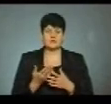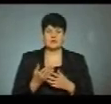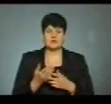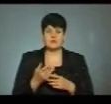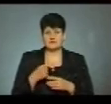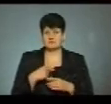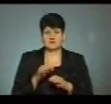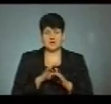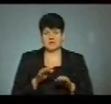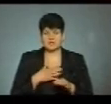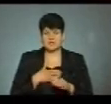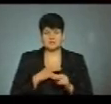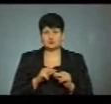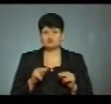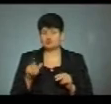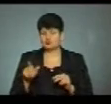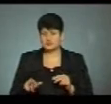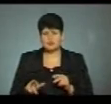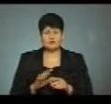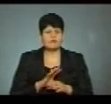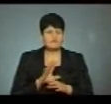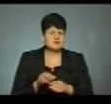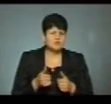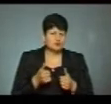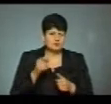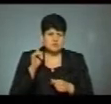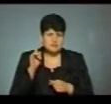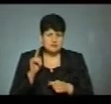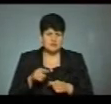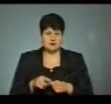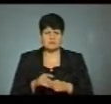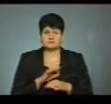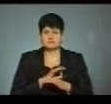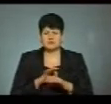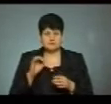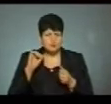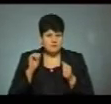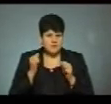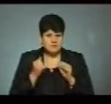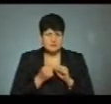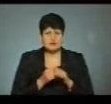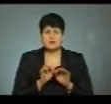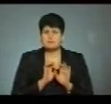наш прекрасний учень, якого всі дуже добре знаємо, який всі дуже добре пам'ятаємо, як